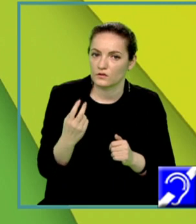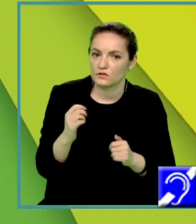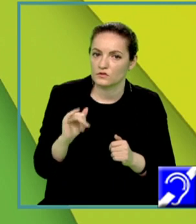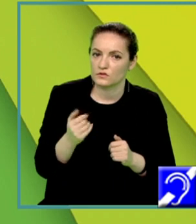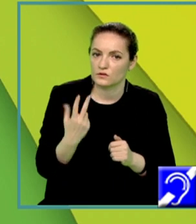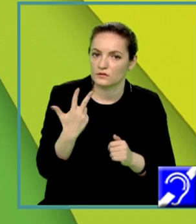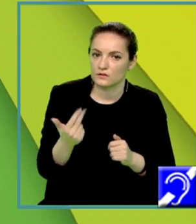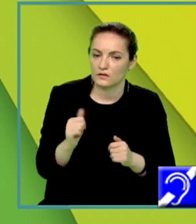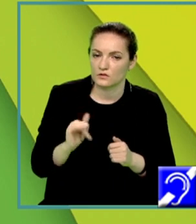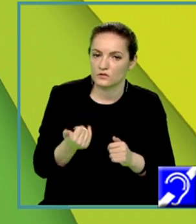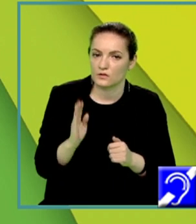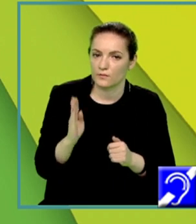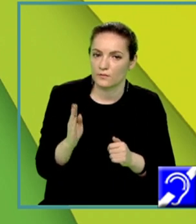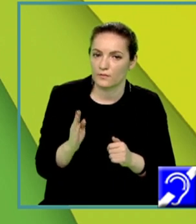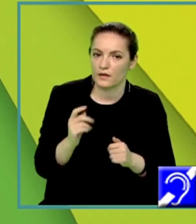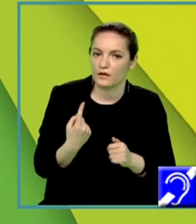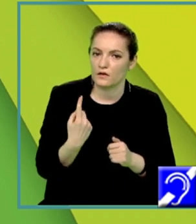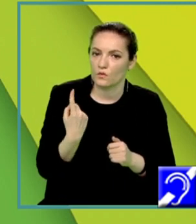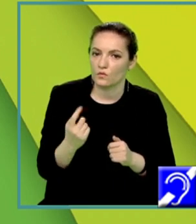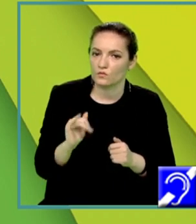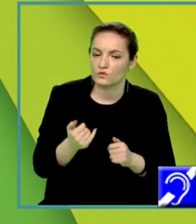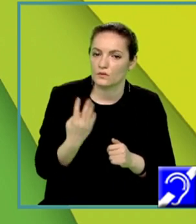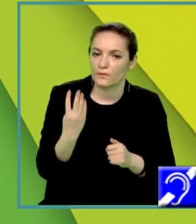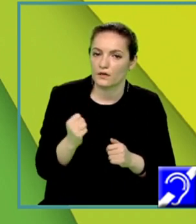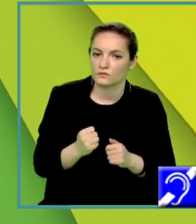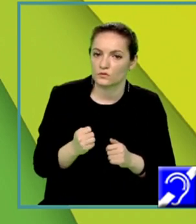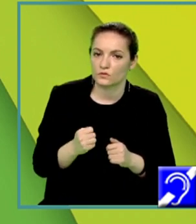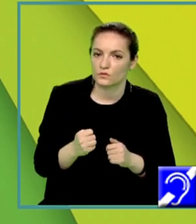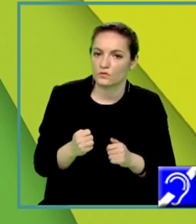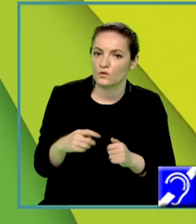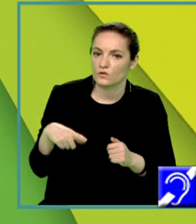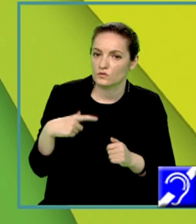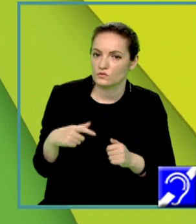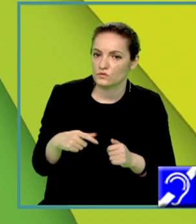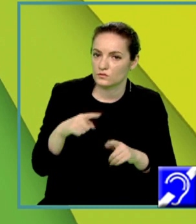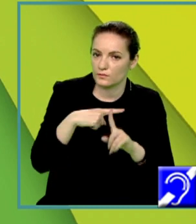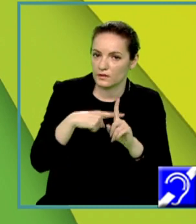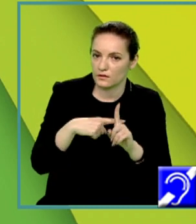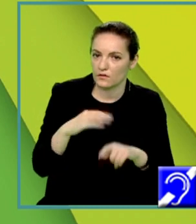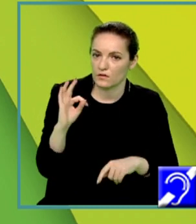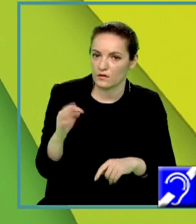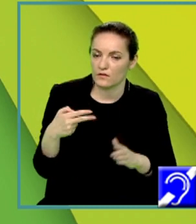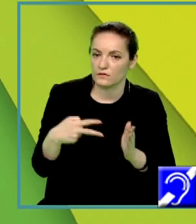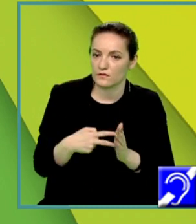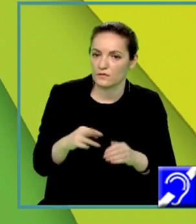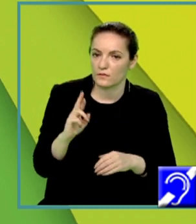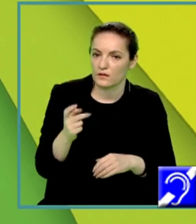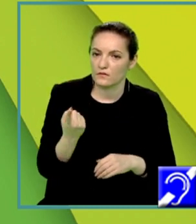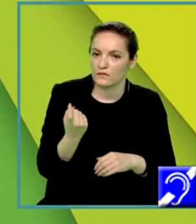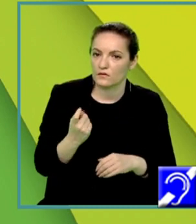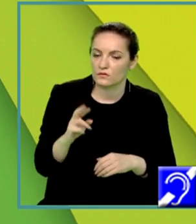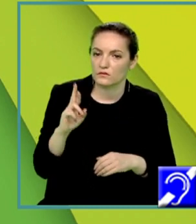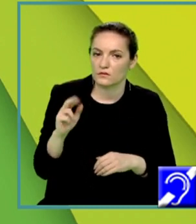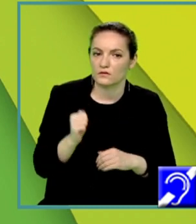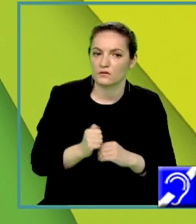2 și 3 și B mare de coordonate 1 și 4 se află pe graficul funcției F definită pe R cu valori în R,